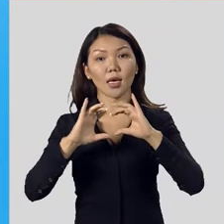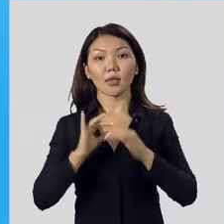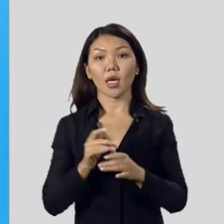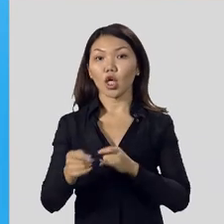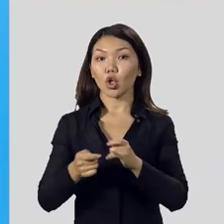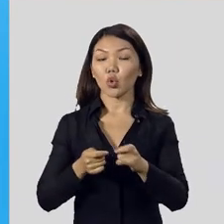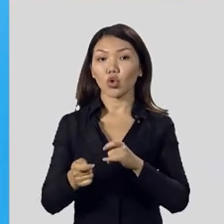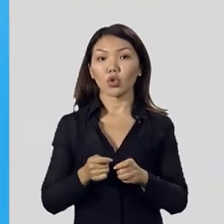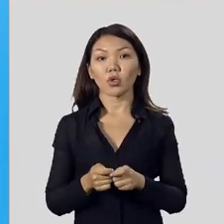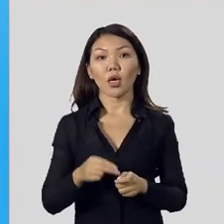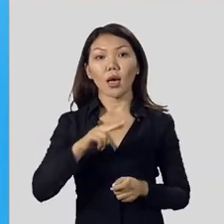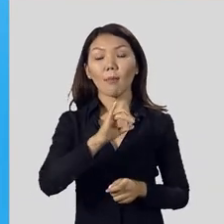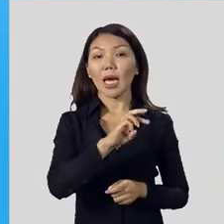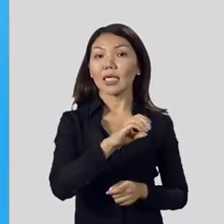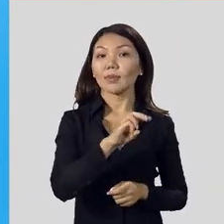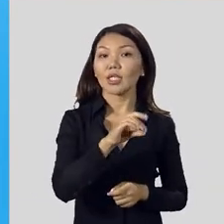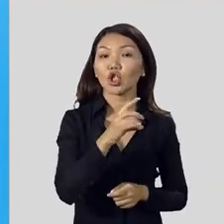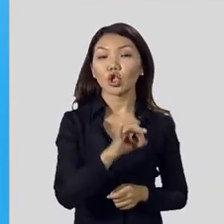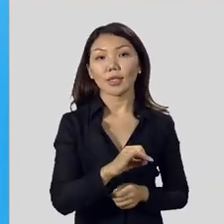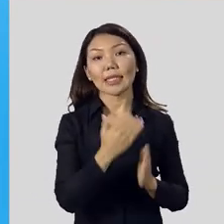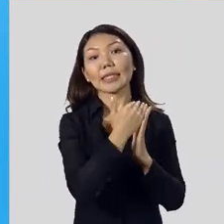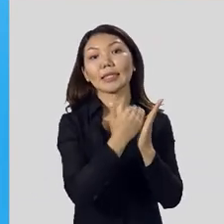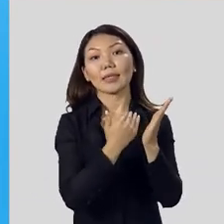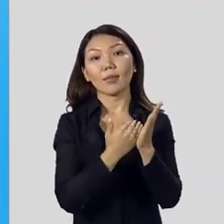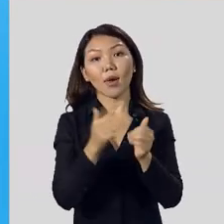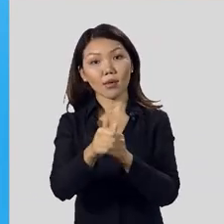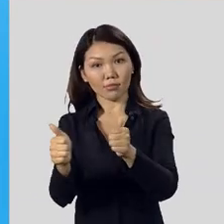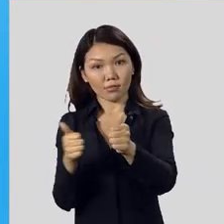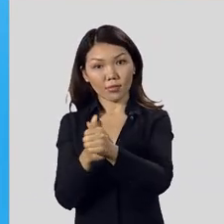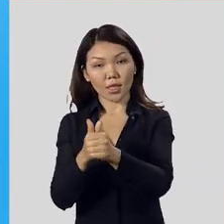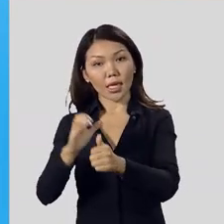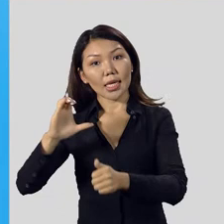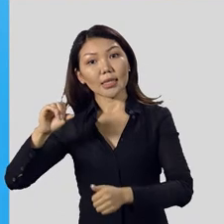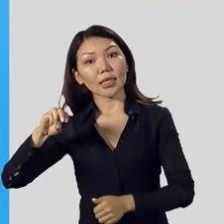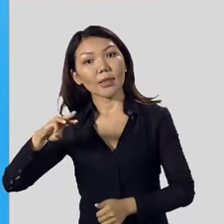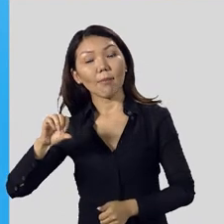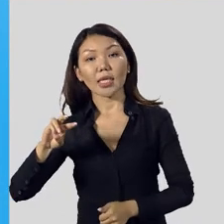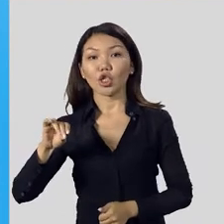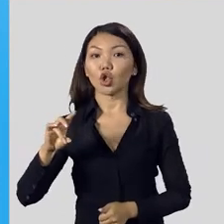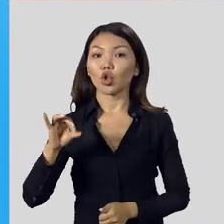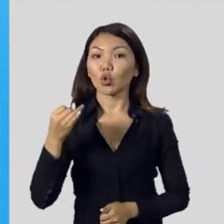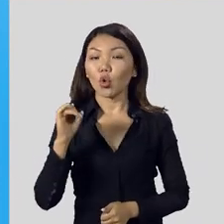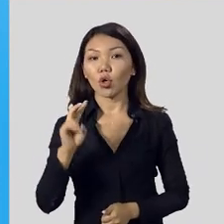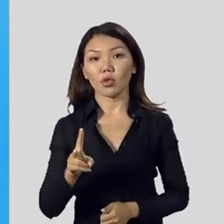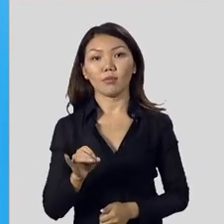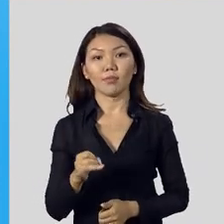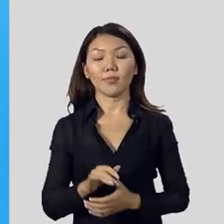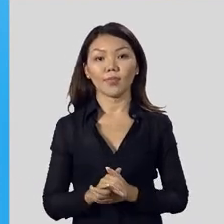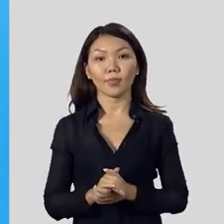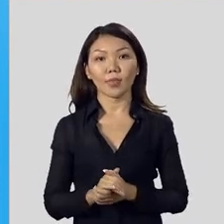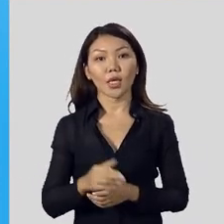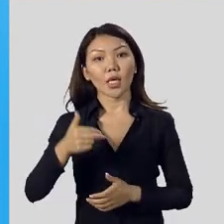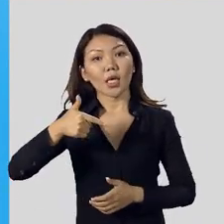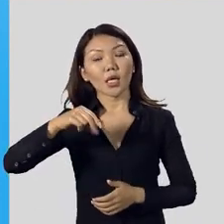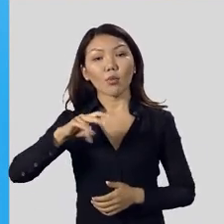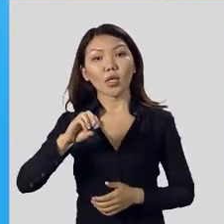деятельность парасимпатической системы, а задние – симпатической. Гипоталамус